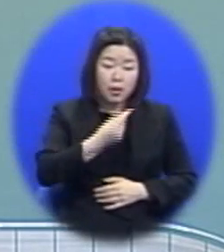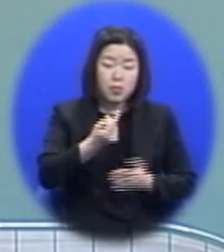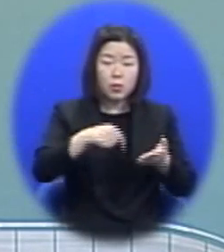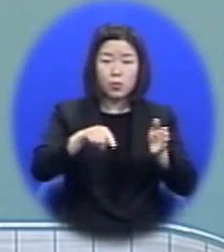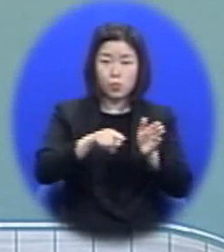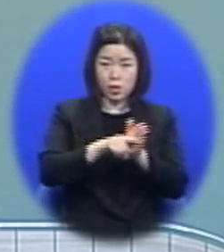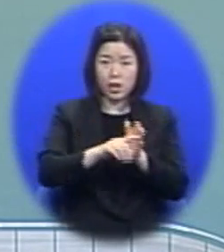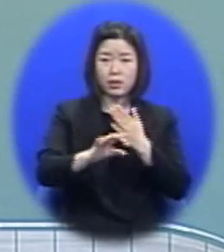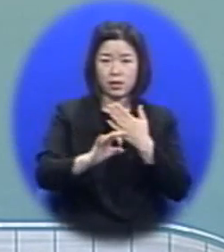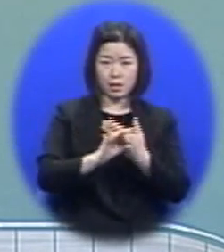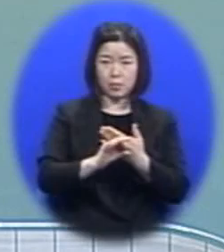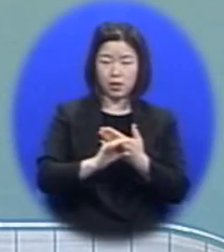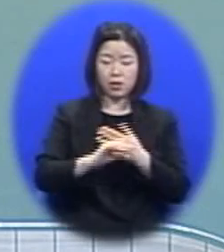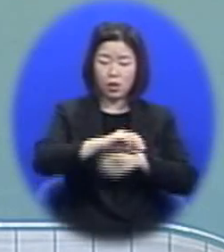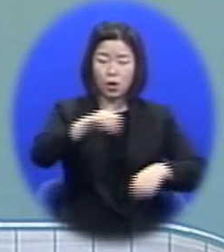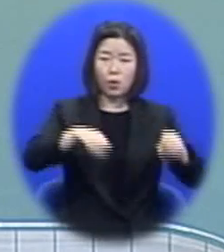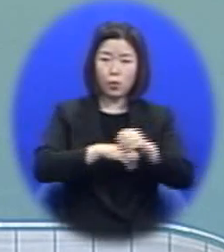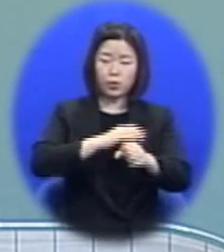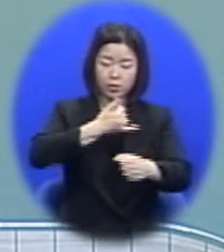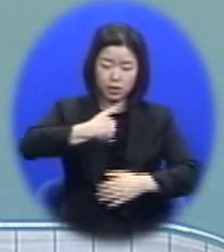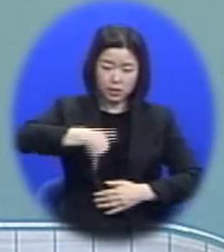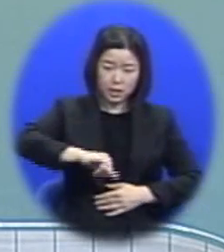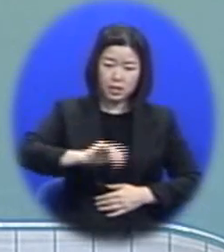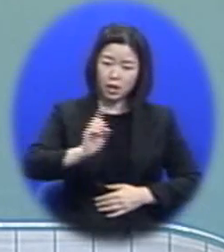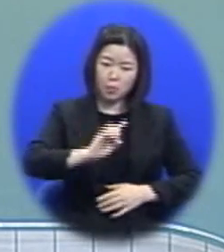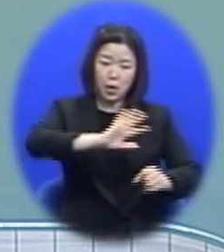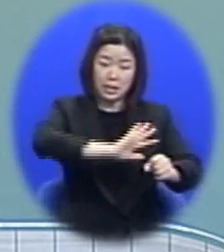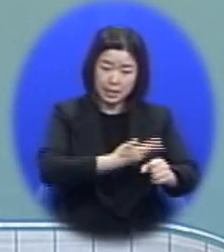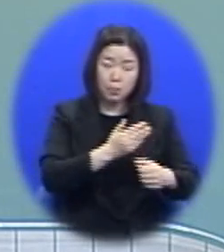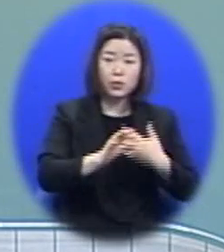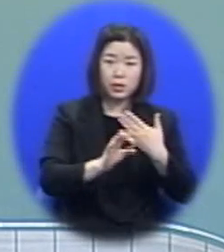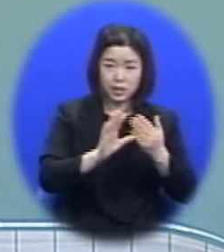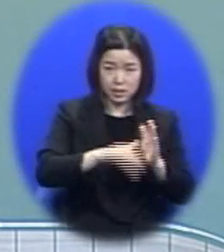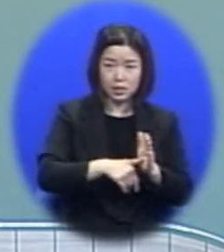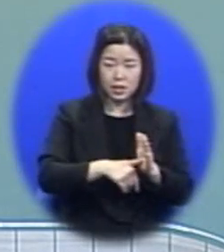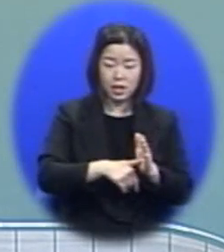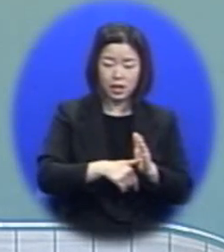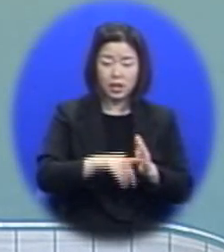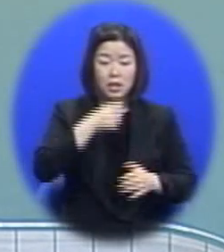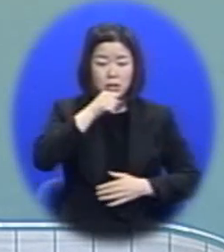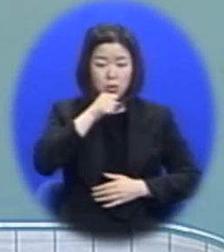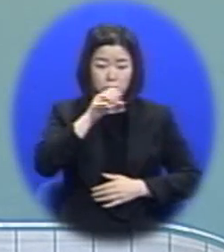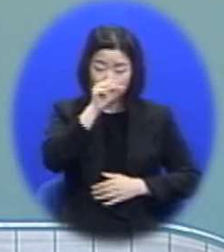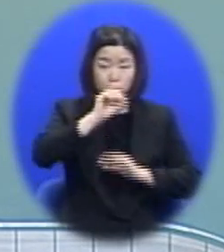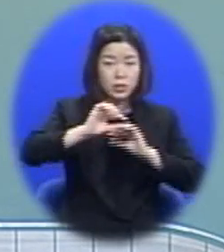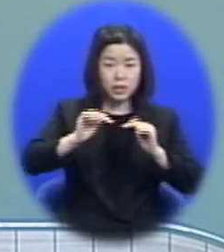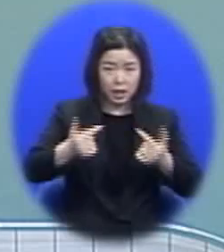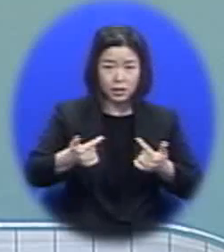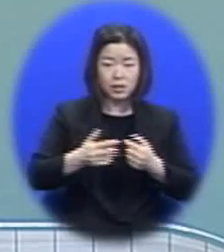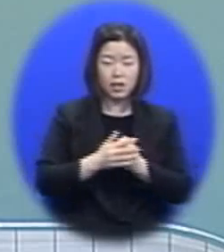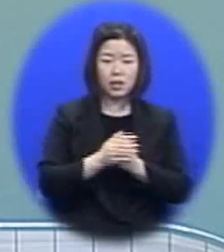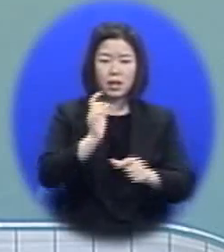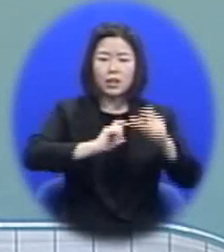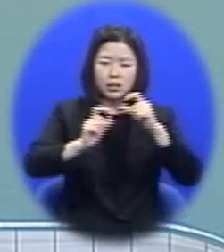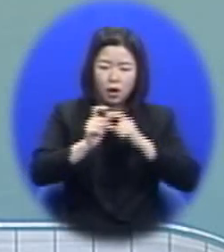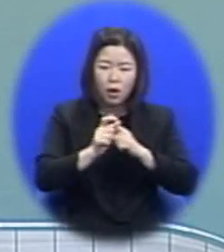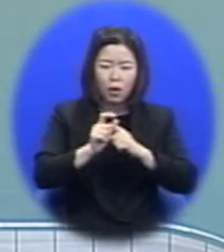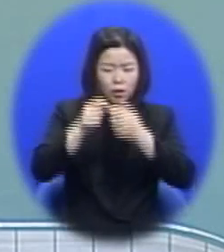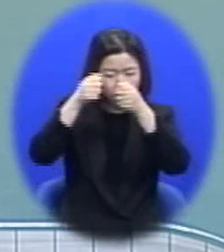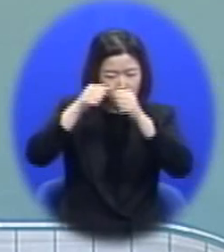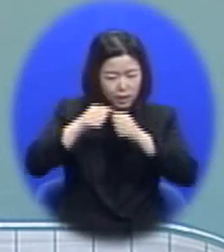거라면 오히려 자녀들이 뭘 잘못할 때 뒤떨어졌다 그때 자녀들을 세심하게 살펴줄 수